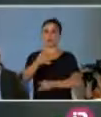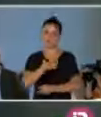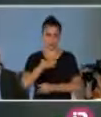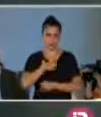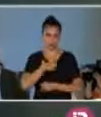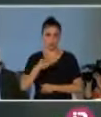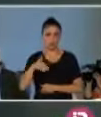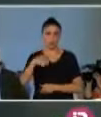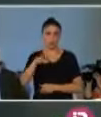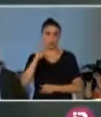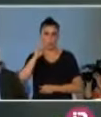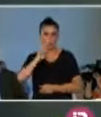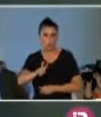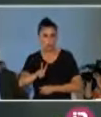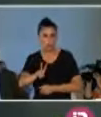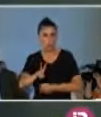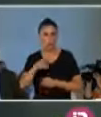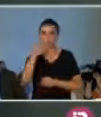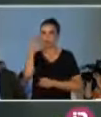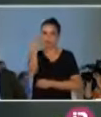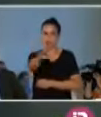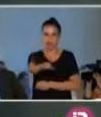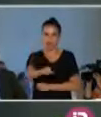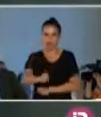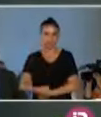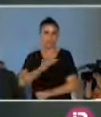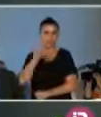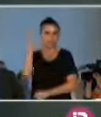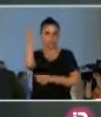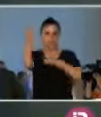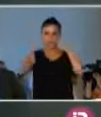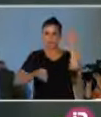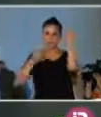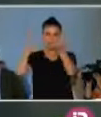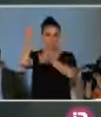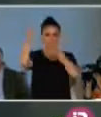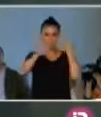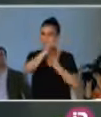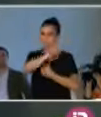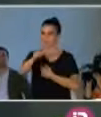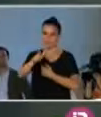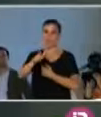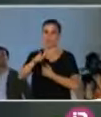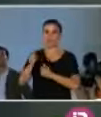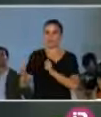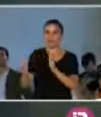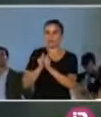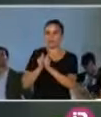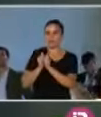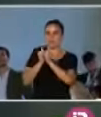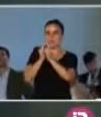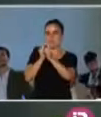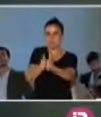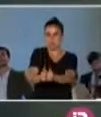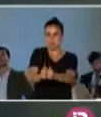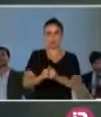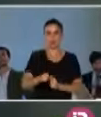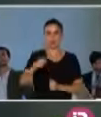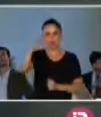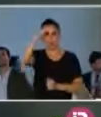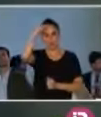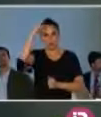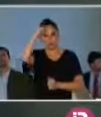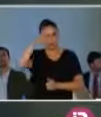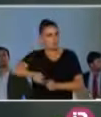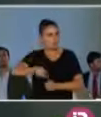Miro el futur i veig el talent, la passió i la creativitat que ens ha duit fins aquí. La cultura és l'ànima d'un